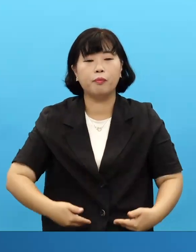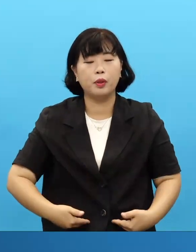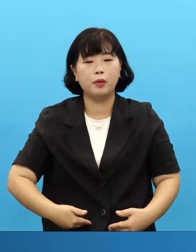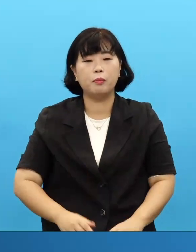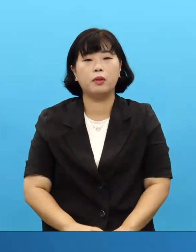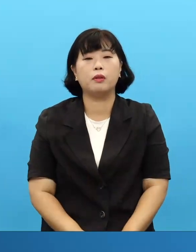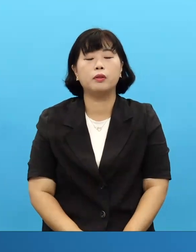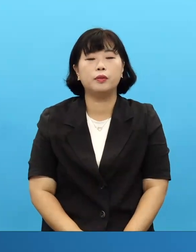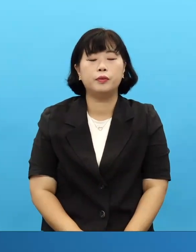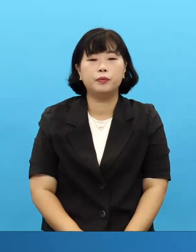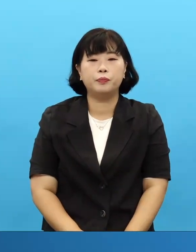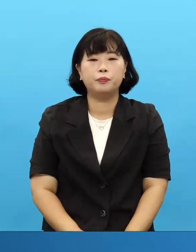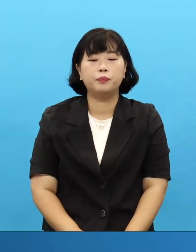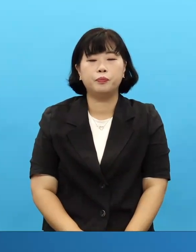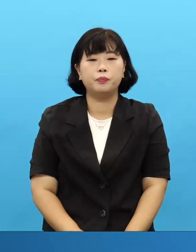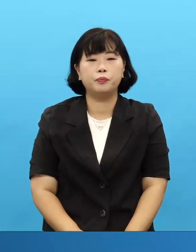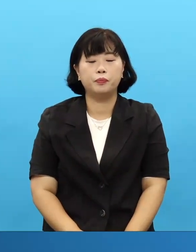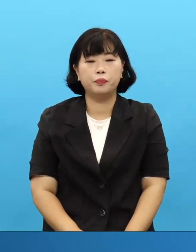이러면